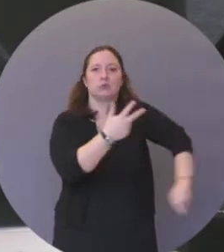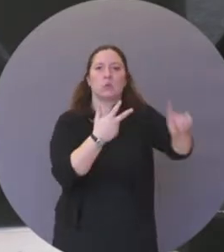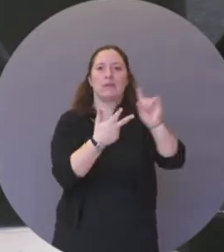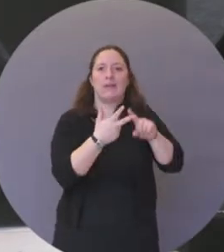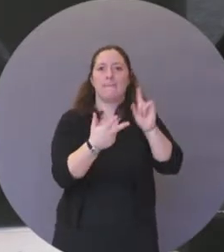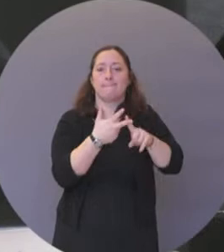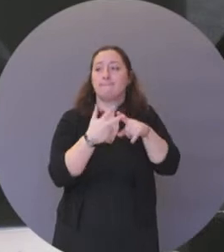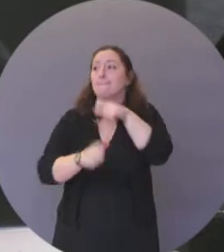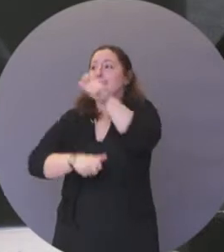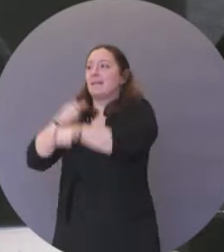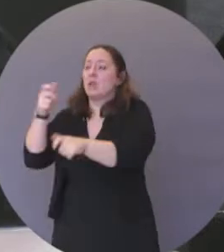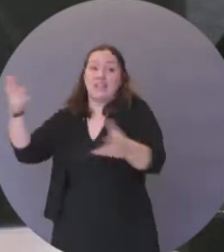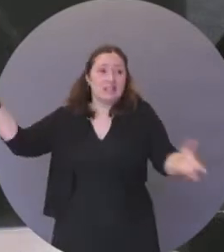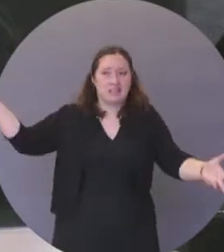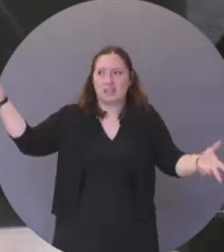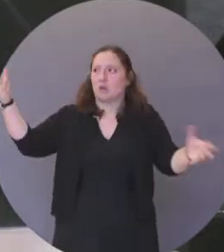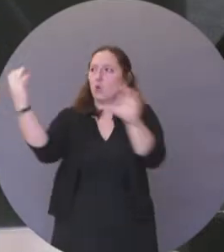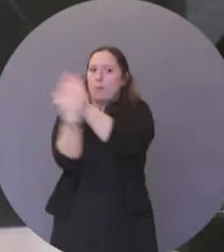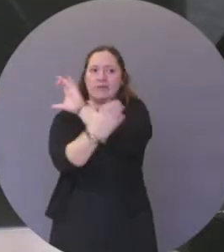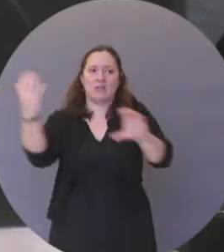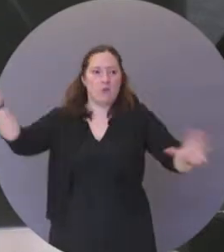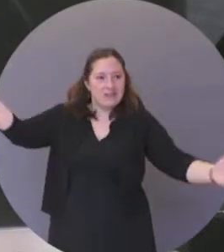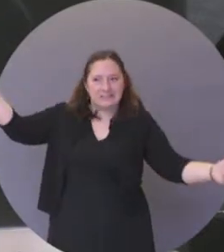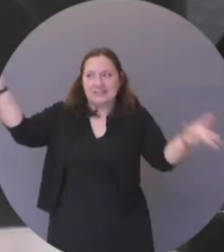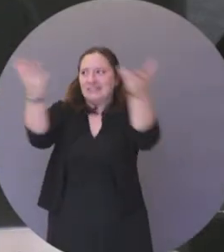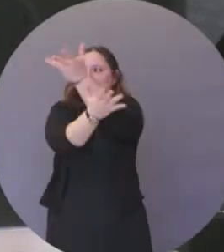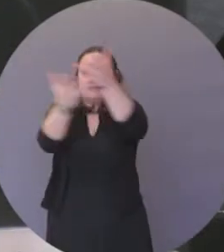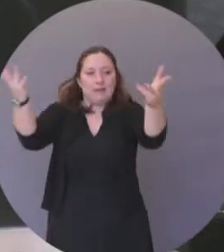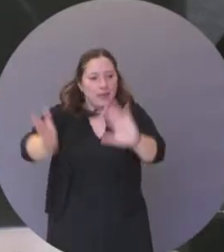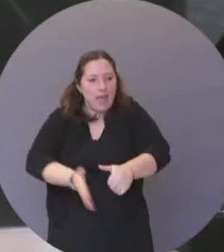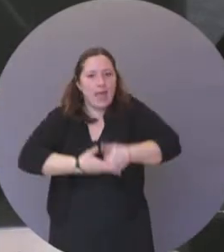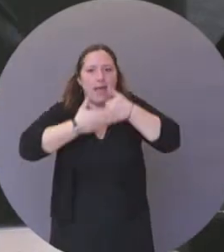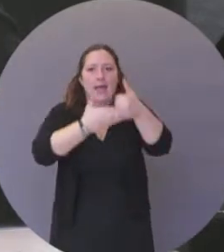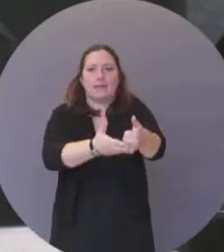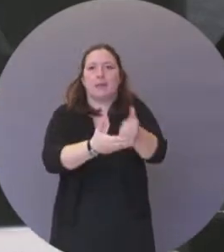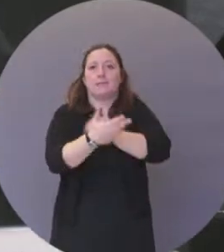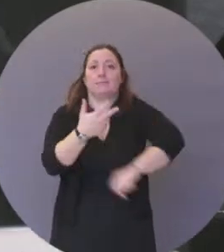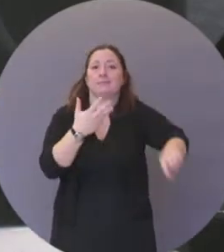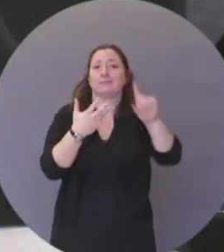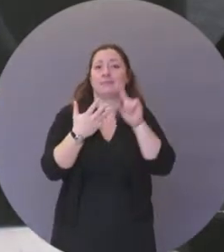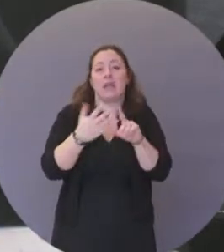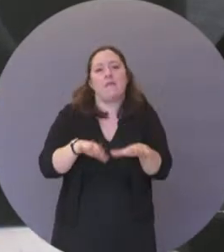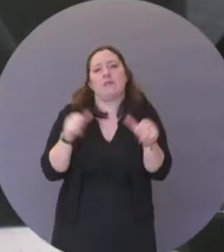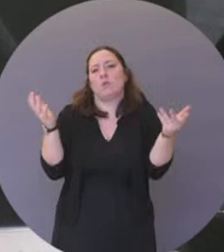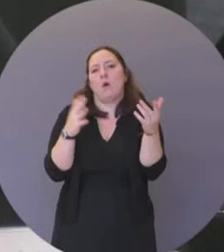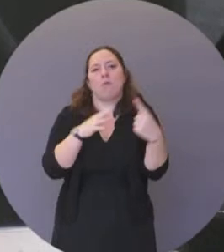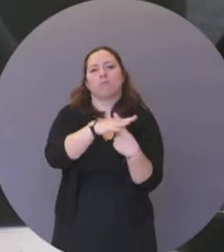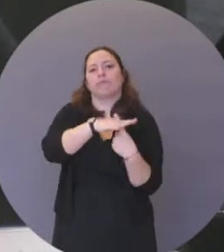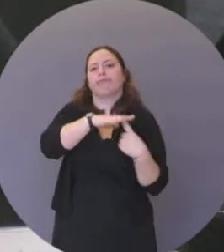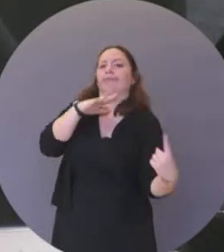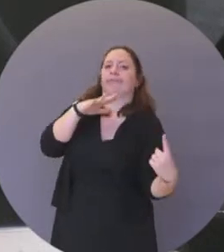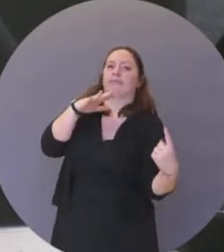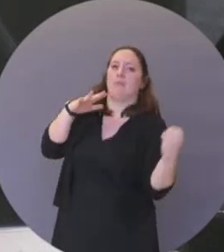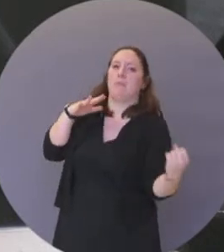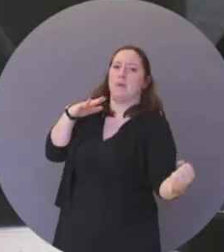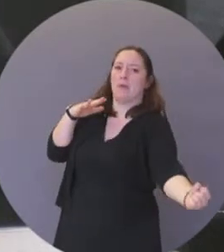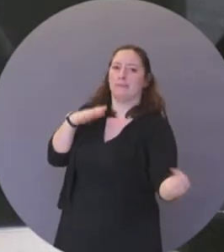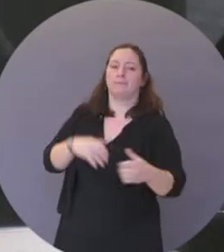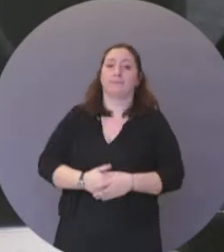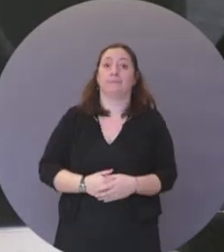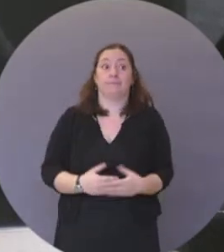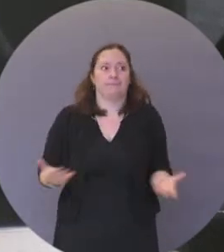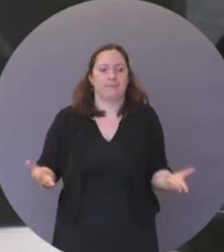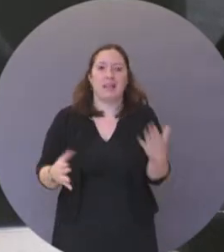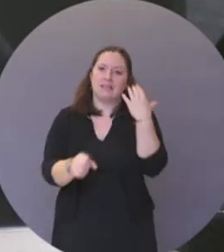d'informations pour proposer des solutions et surtout pour éviter les points de rupture c'est le travail qui permet de donner